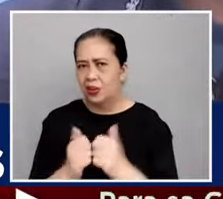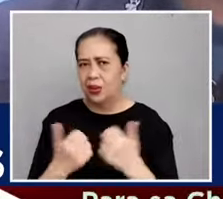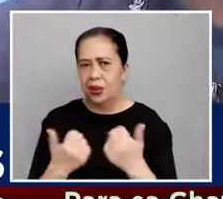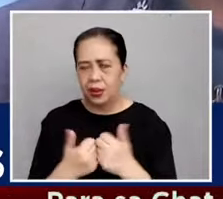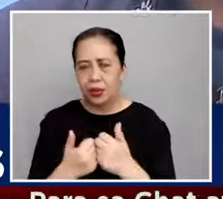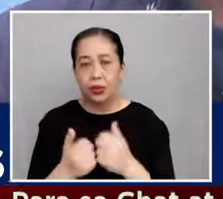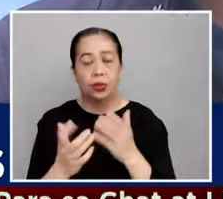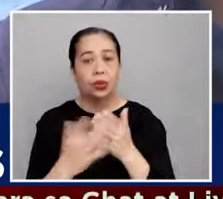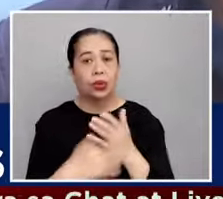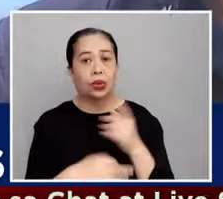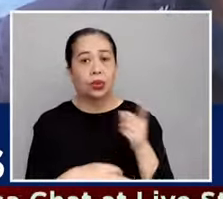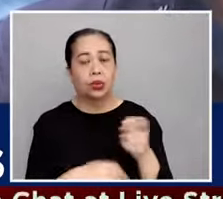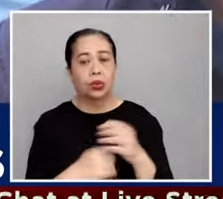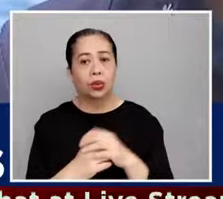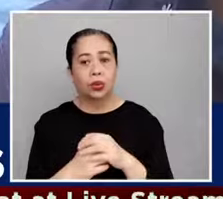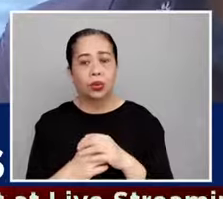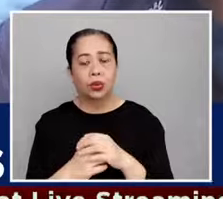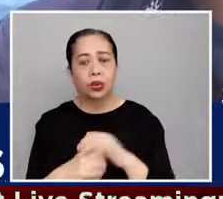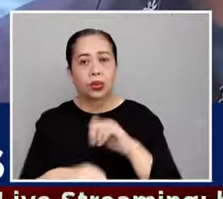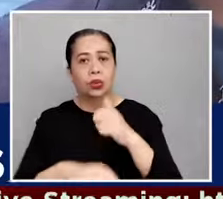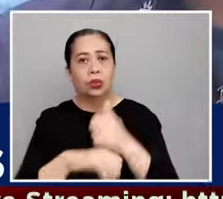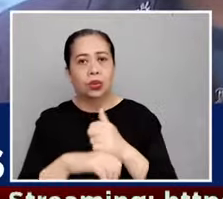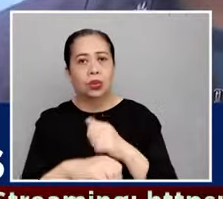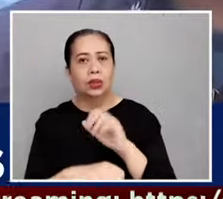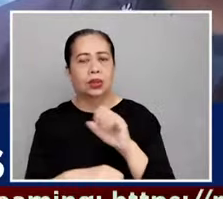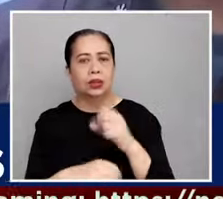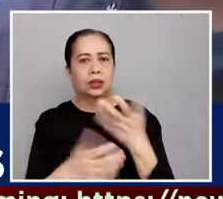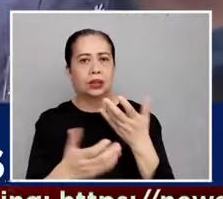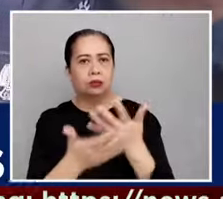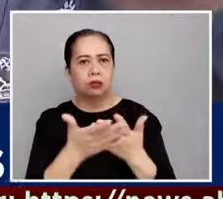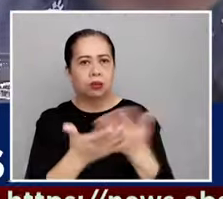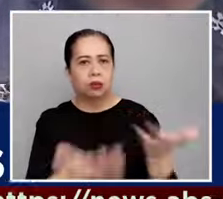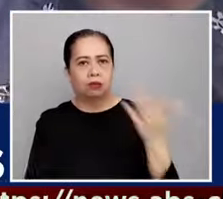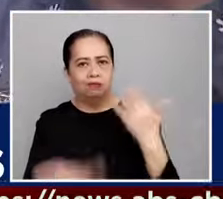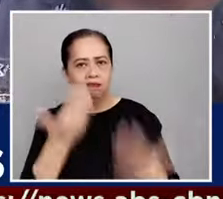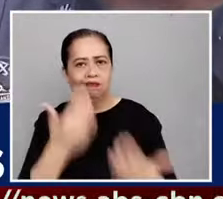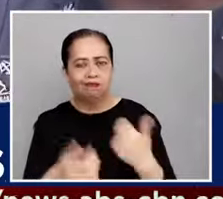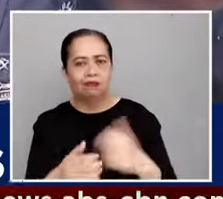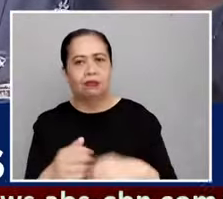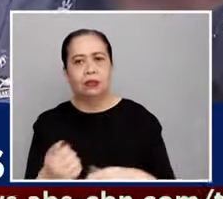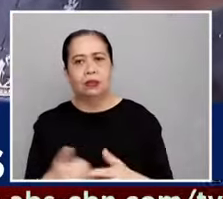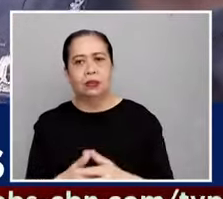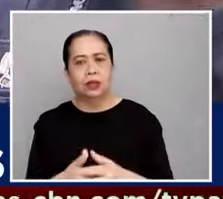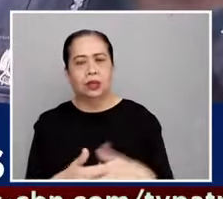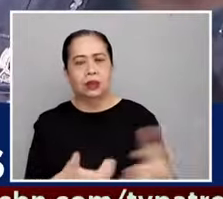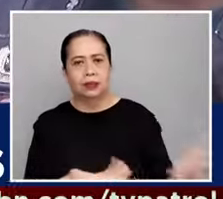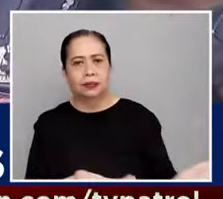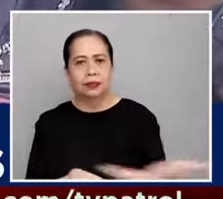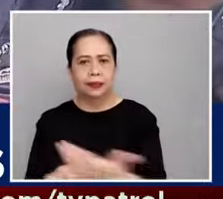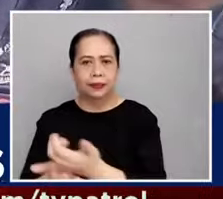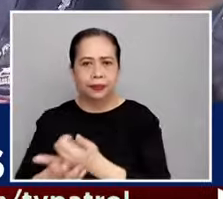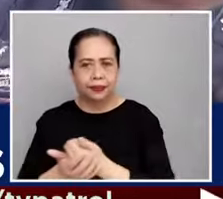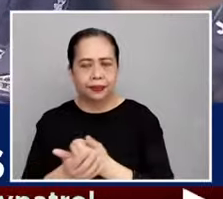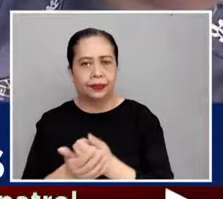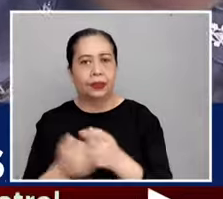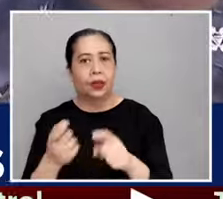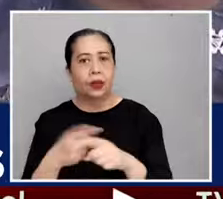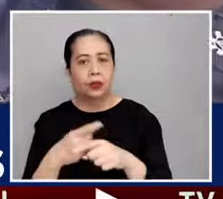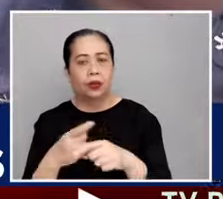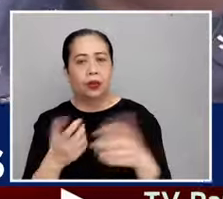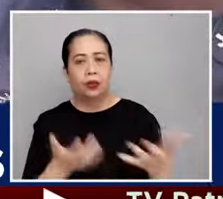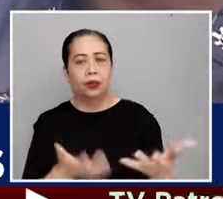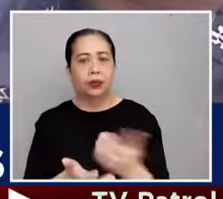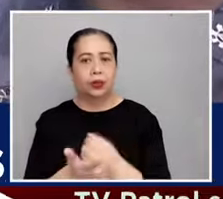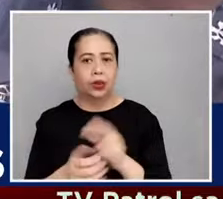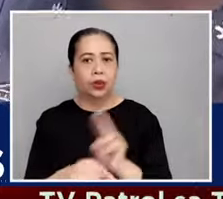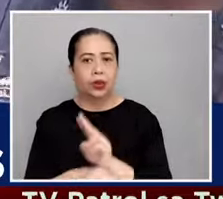Sa pamamagitan po ng pag-skimming and then yung manual na collection doon sa mga na-collect natin gamit